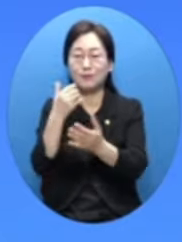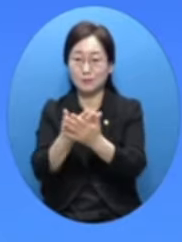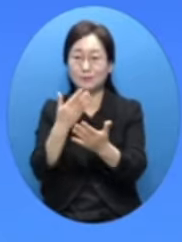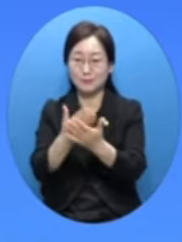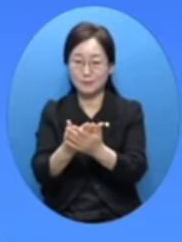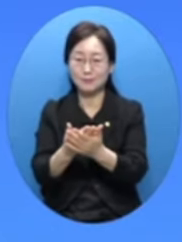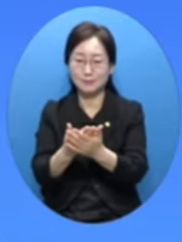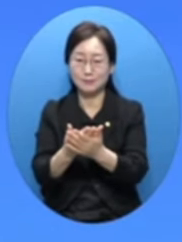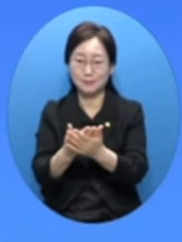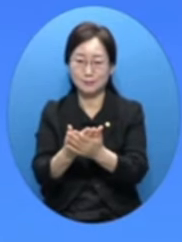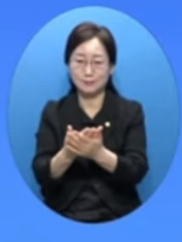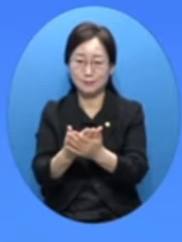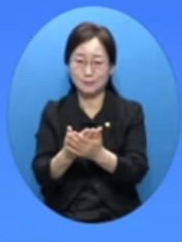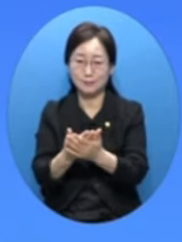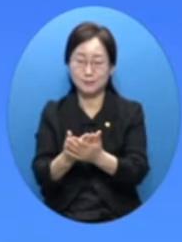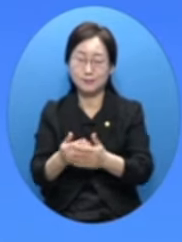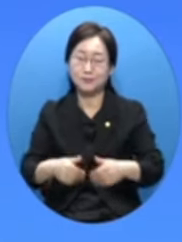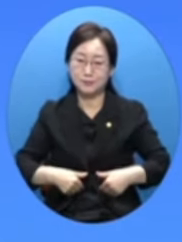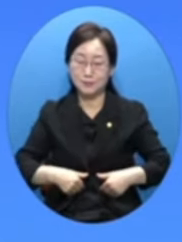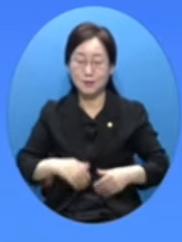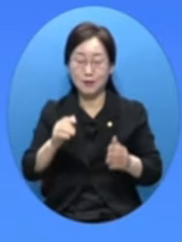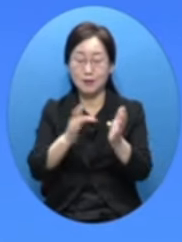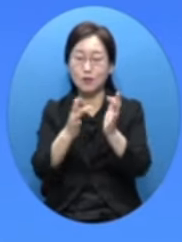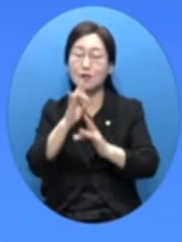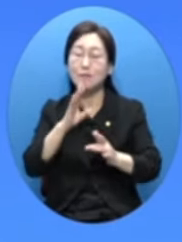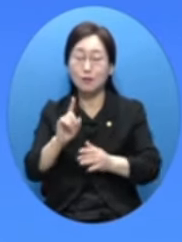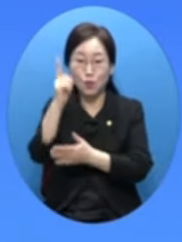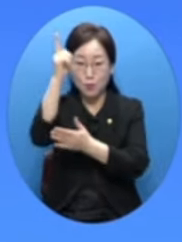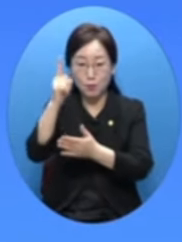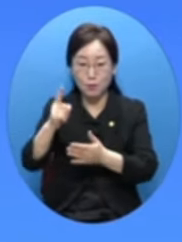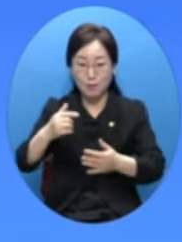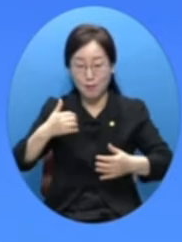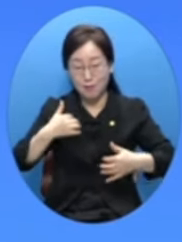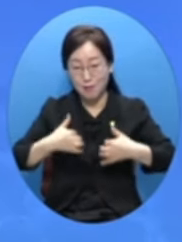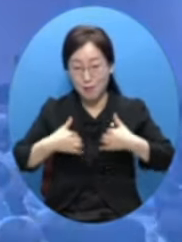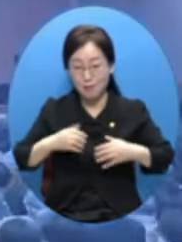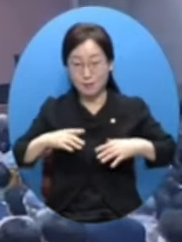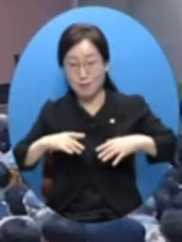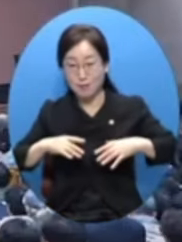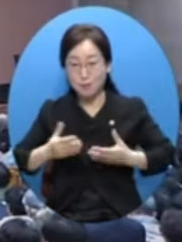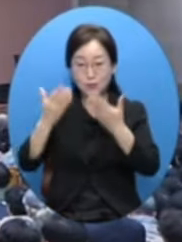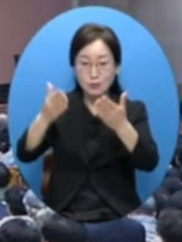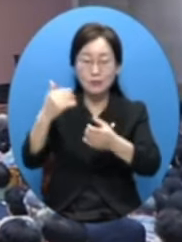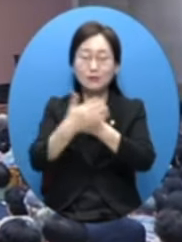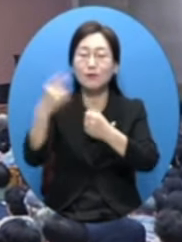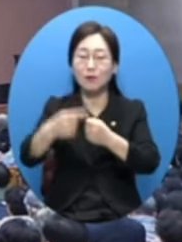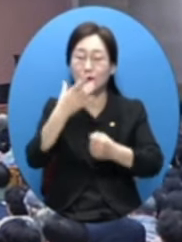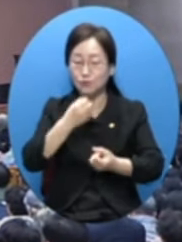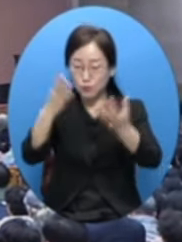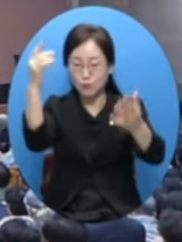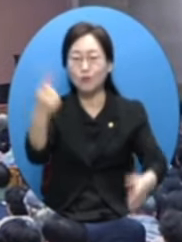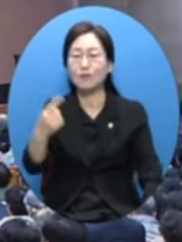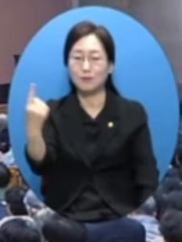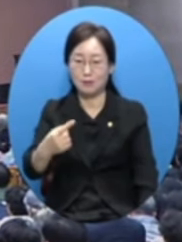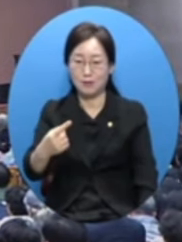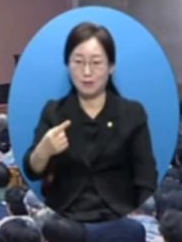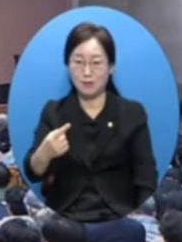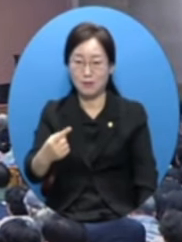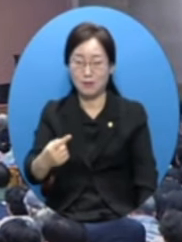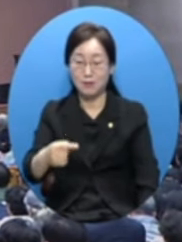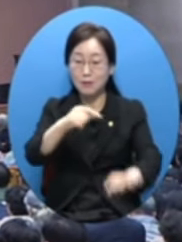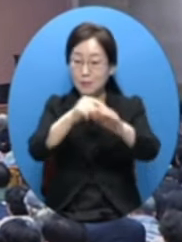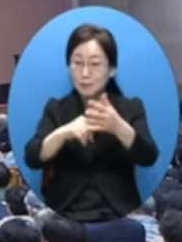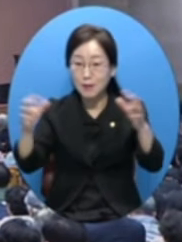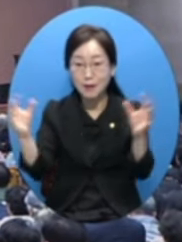주시옵소서. 우리가 예수만 높이고 예수만 자랑할 때 하나님의 은혜가 임하게 되는 것입니다. 하나님의 축복이 임하게 되는 것입니다. 이렇게 하나가